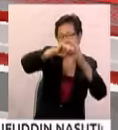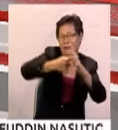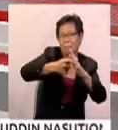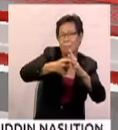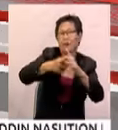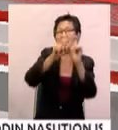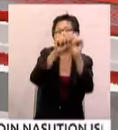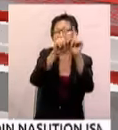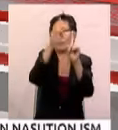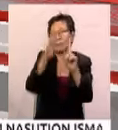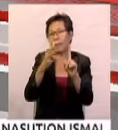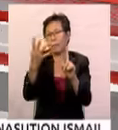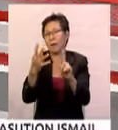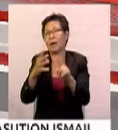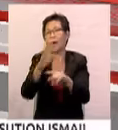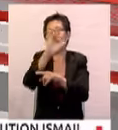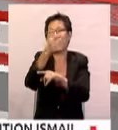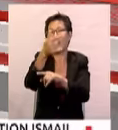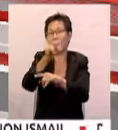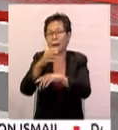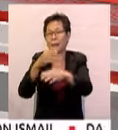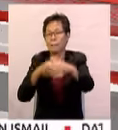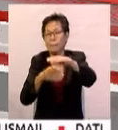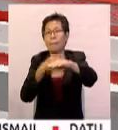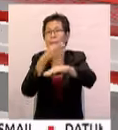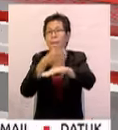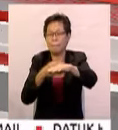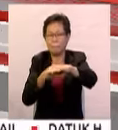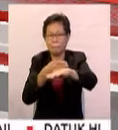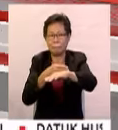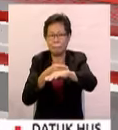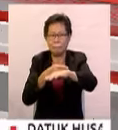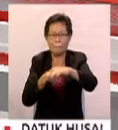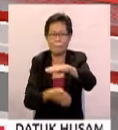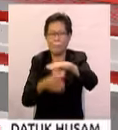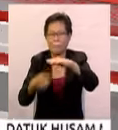pada 11 April dari Bagan Butterworth ke Alostar sejauh